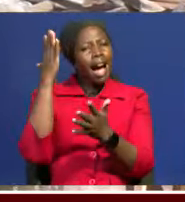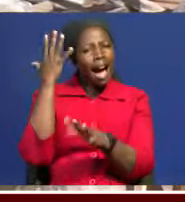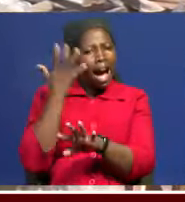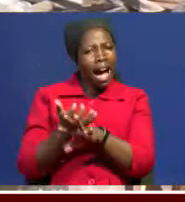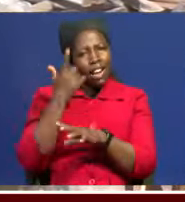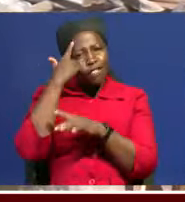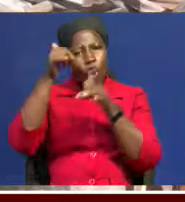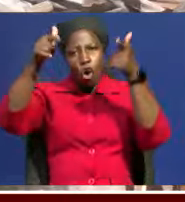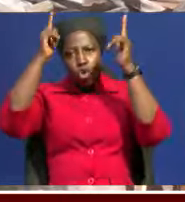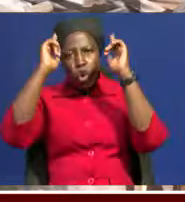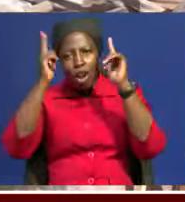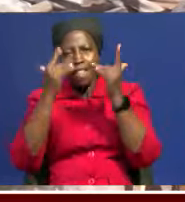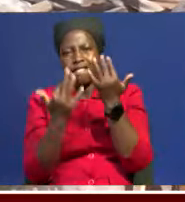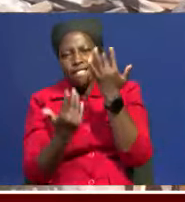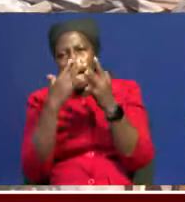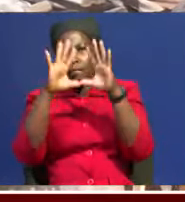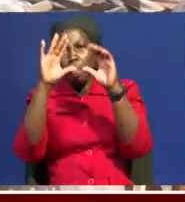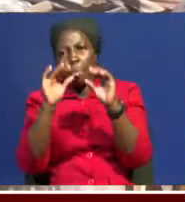nani